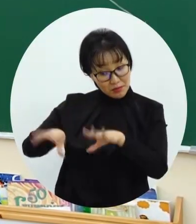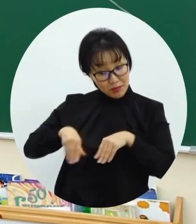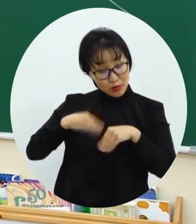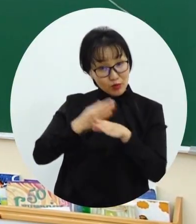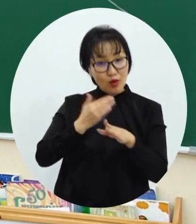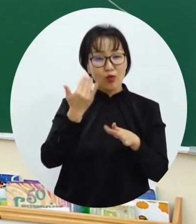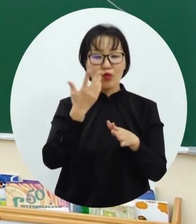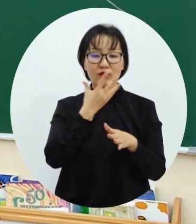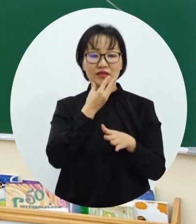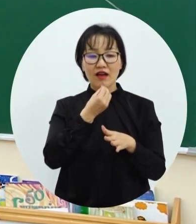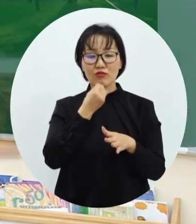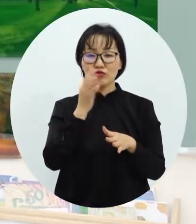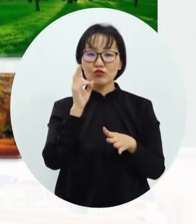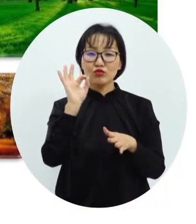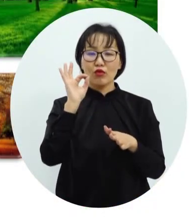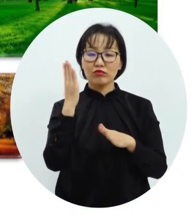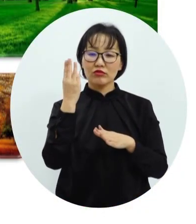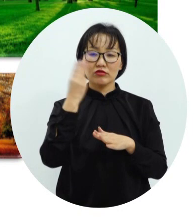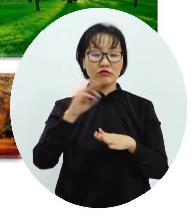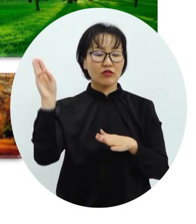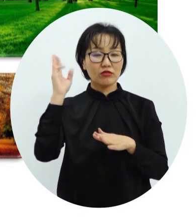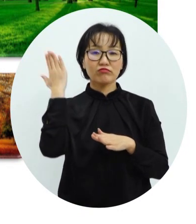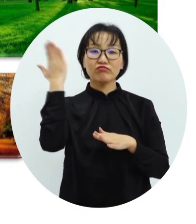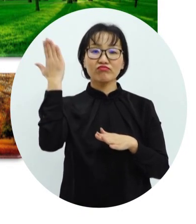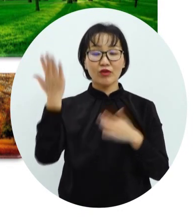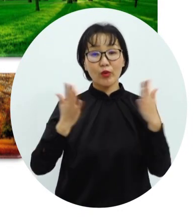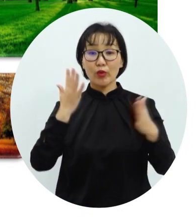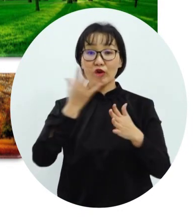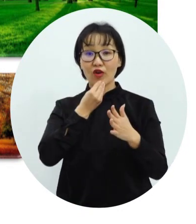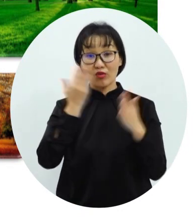тасглаа хийцгээе. За уран тод уншихын тулд юу